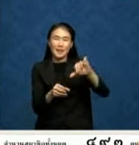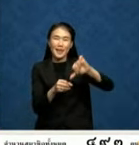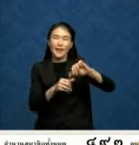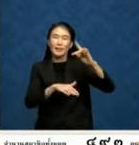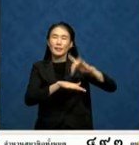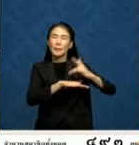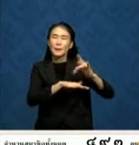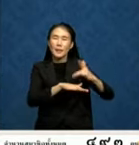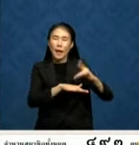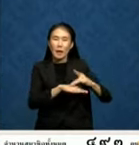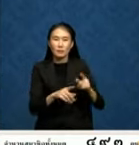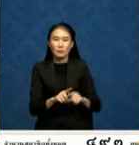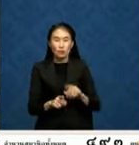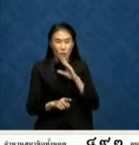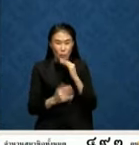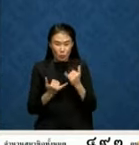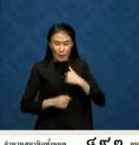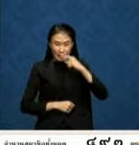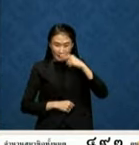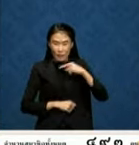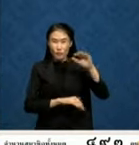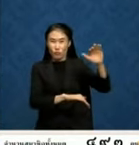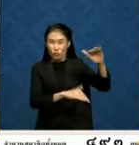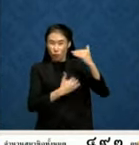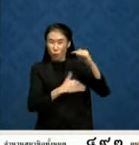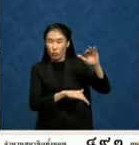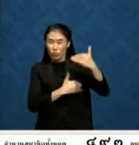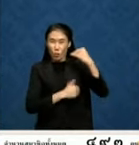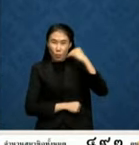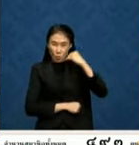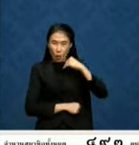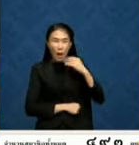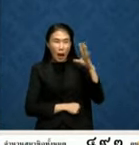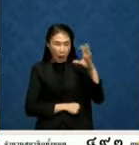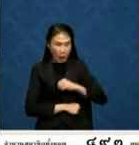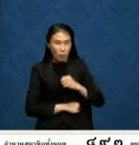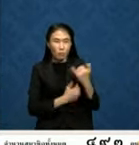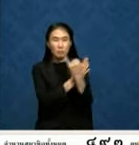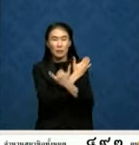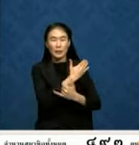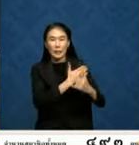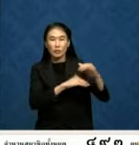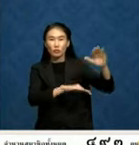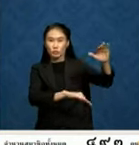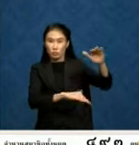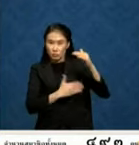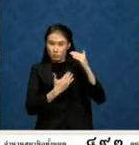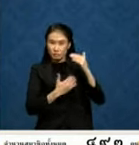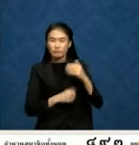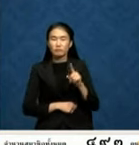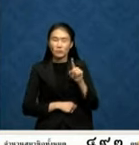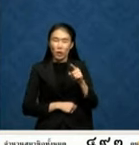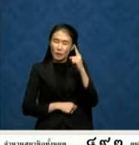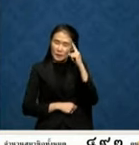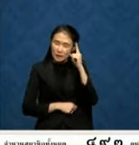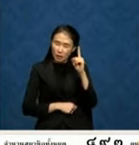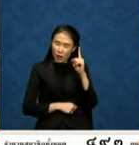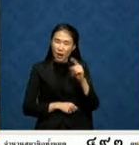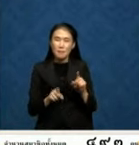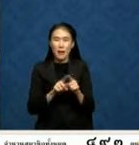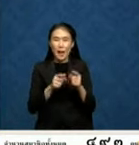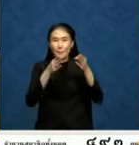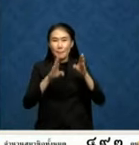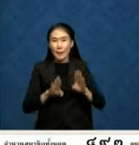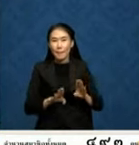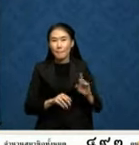าตินะครับตราบใดที่เรายังต้องมีการนำเข้าแก๊สธรรมชาตินะครับจากต่างประเทศนะครับเราก็จะควรจะต้องนำเข้าในลักษ